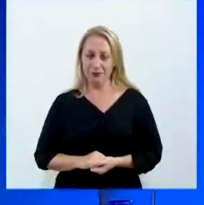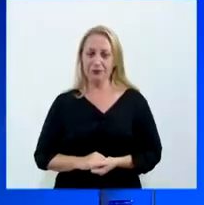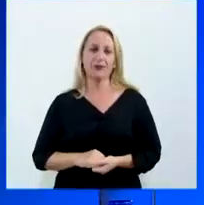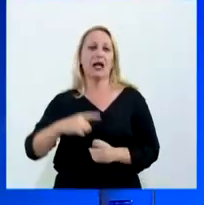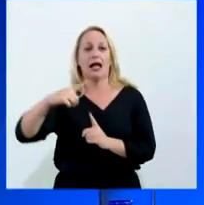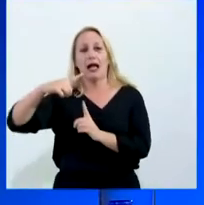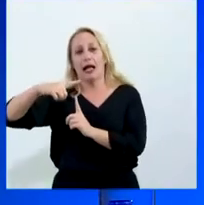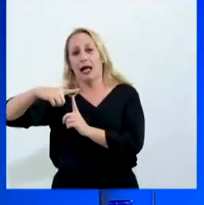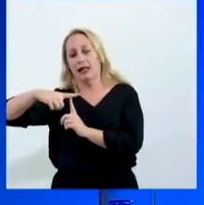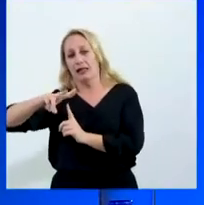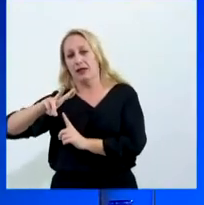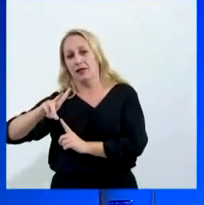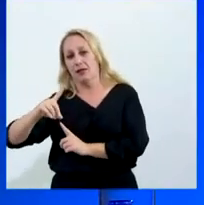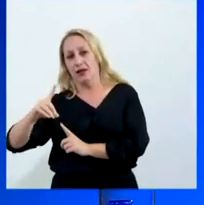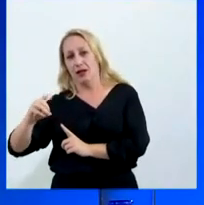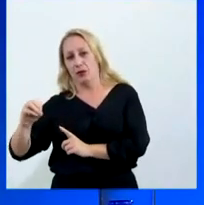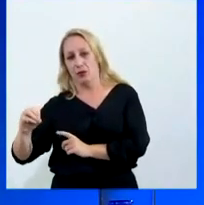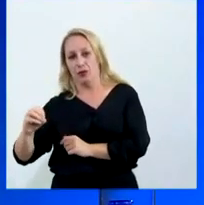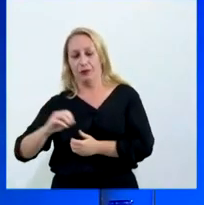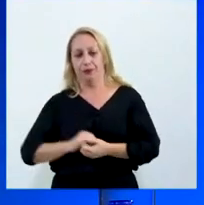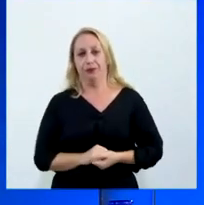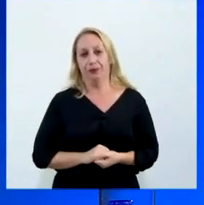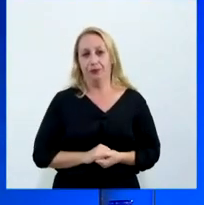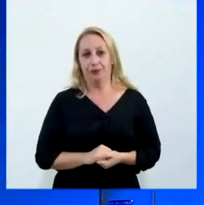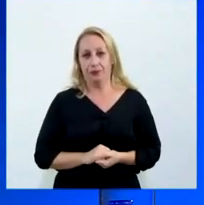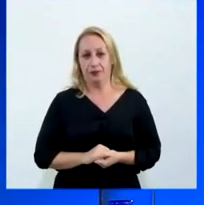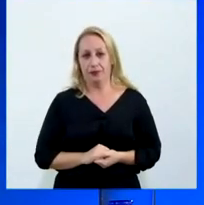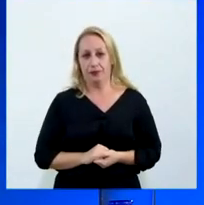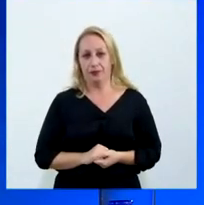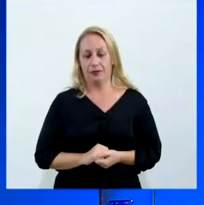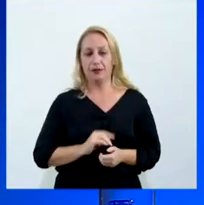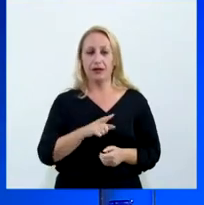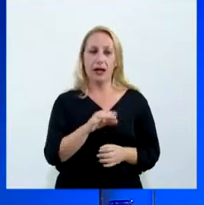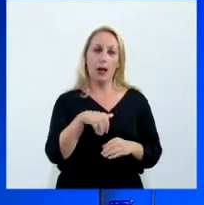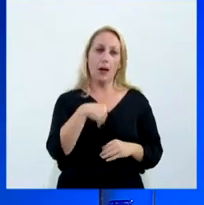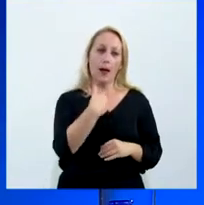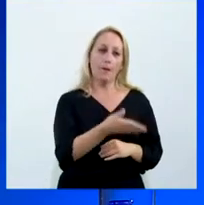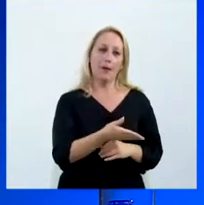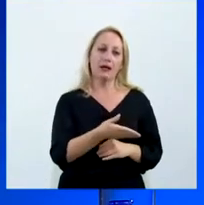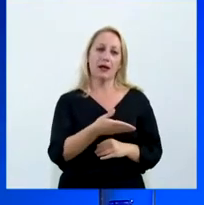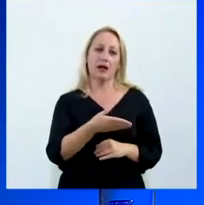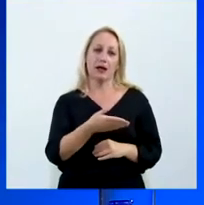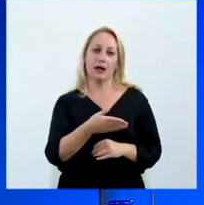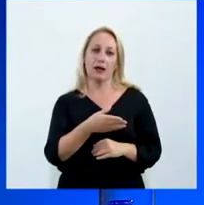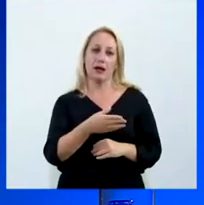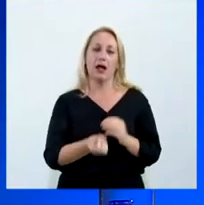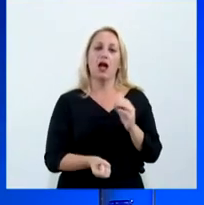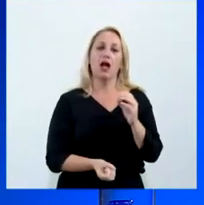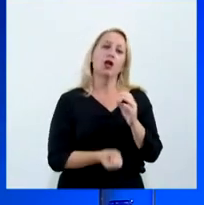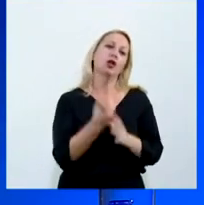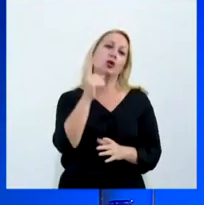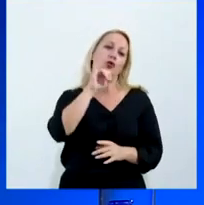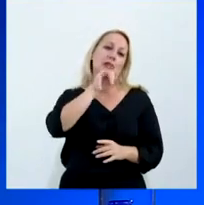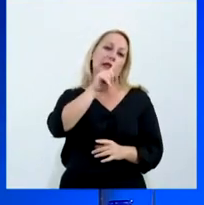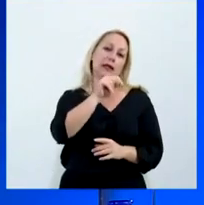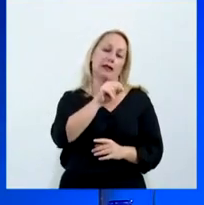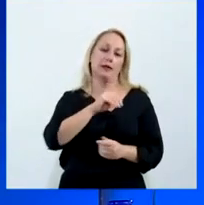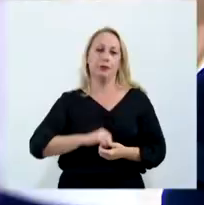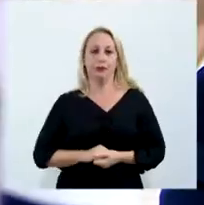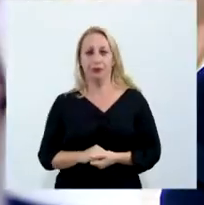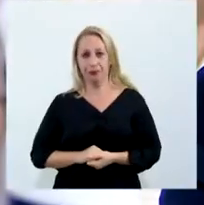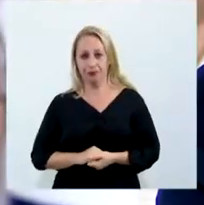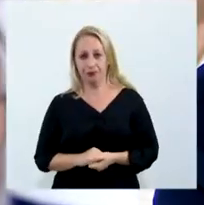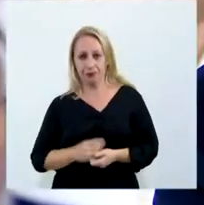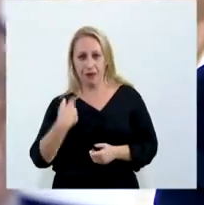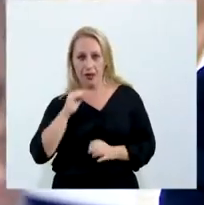Βαγγέλης Πλάκας από το TV100 και να ετοιμάζεται η Κατρίνα Σερέτη από το newsit.gr. Καλησπέρα κύριε